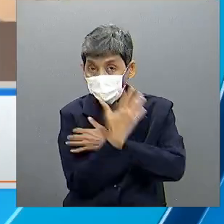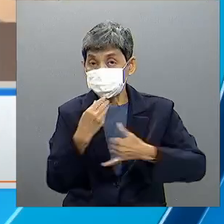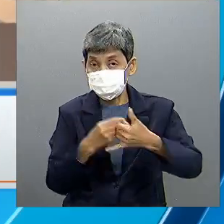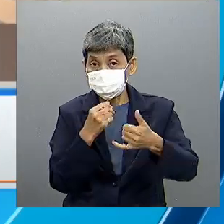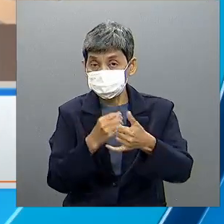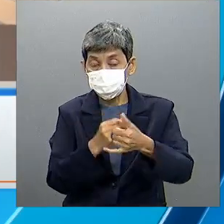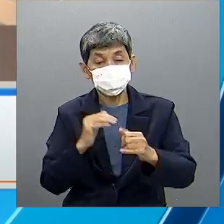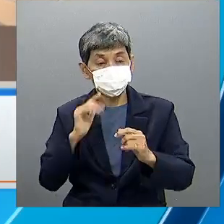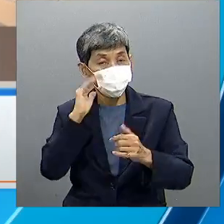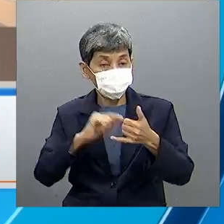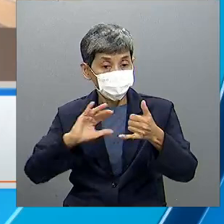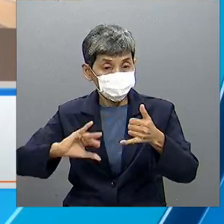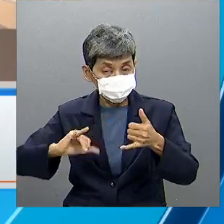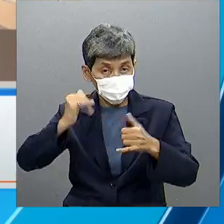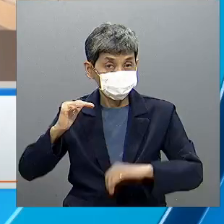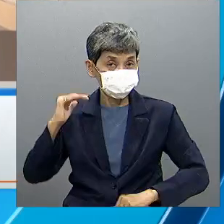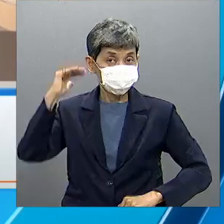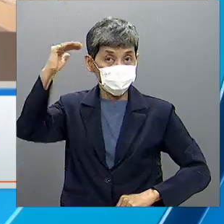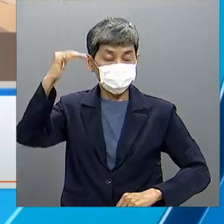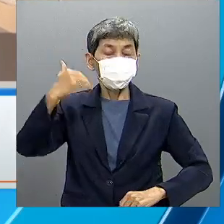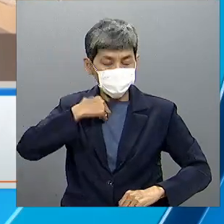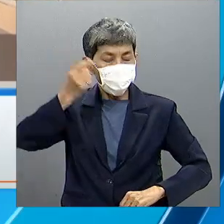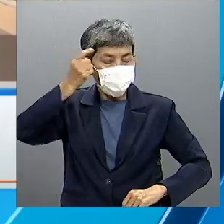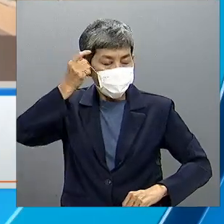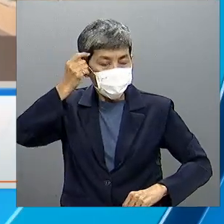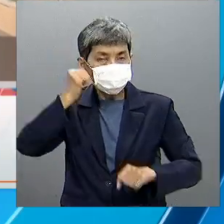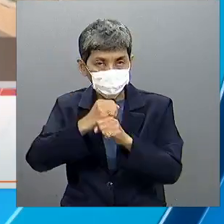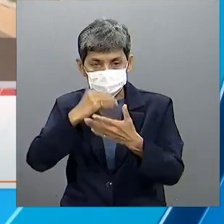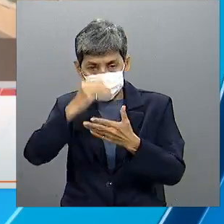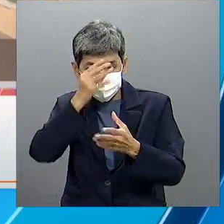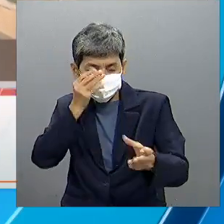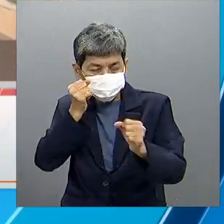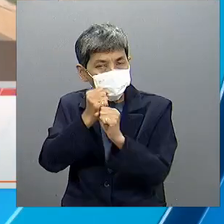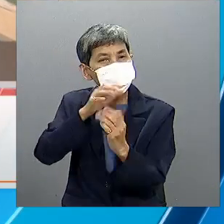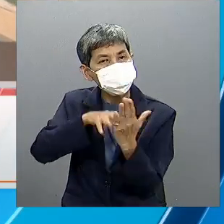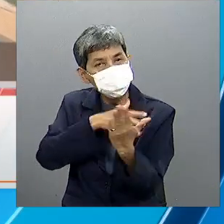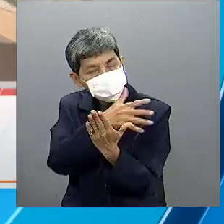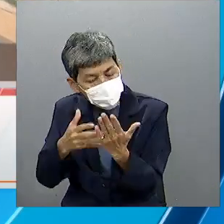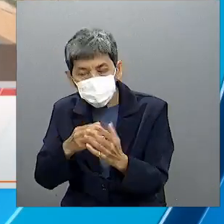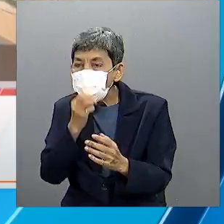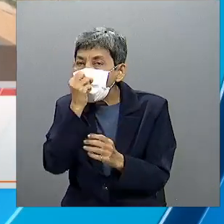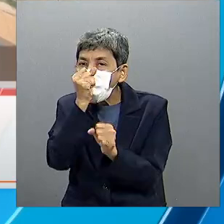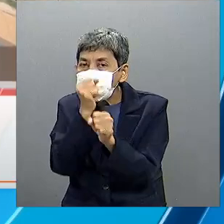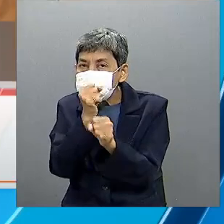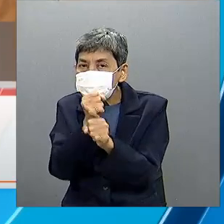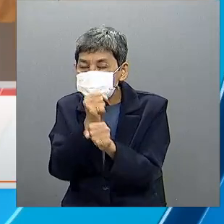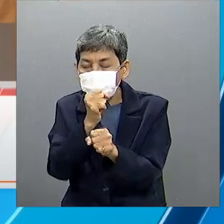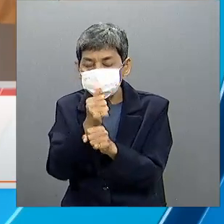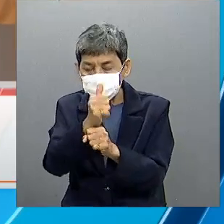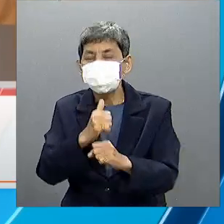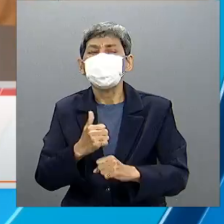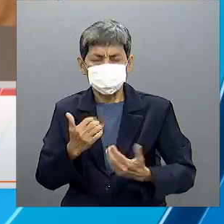ญ่อะค่ะเขาก็จะได้มีโอกาสเรียนรู้ที่จะวางแผนเรียนรู้ในการลองผิดลองถูกอย่างเงี้ยอย่างน้อยมันจ